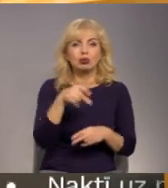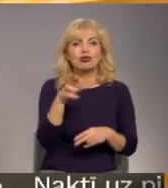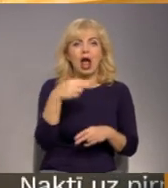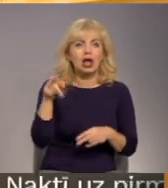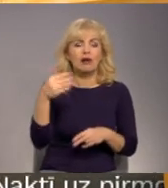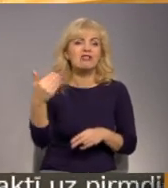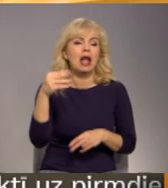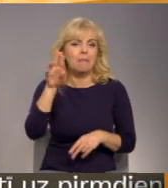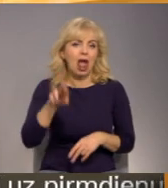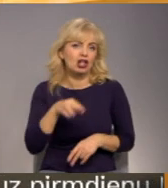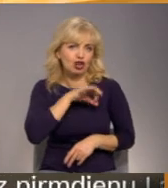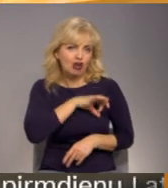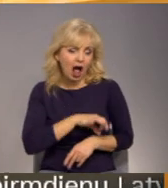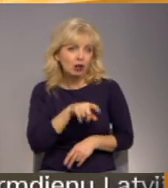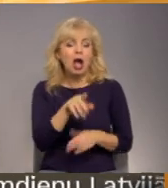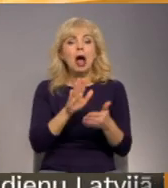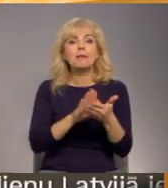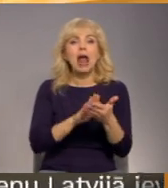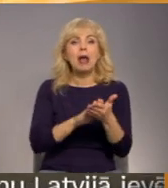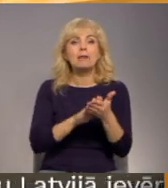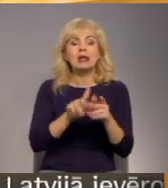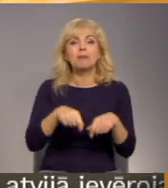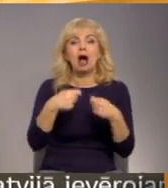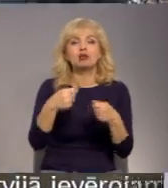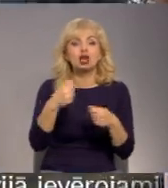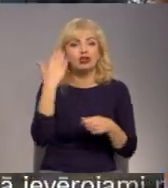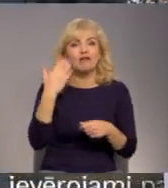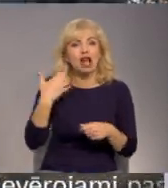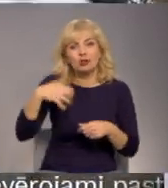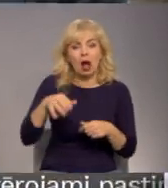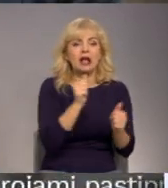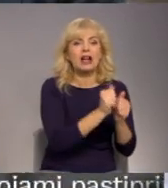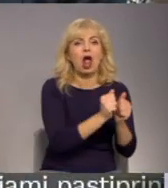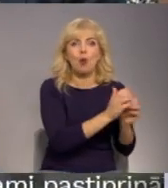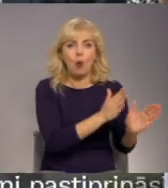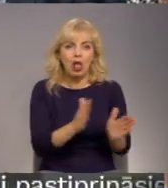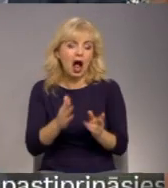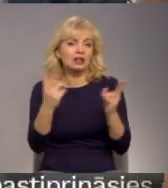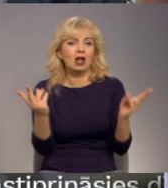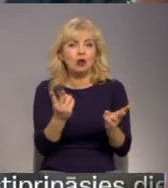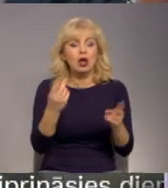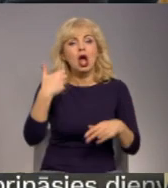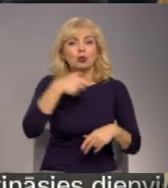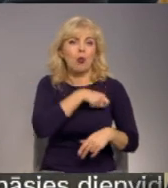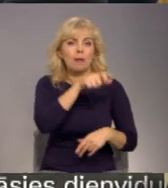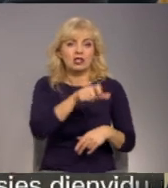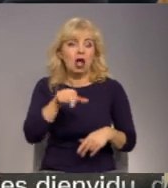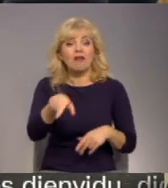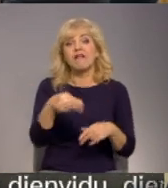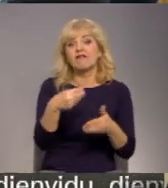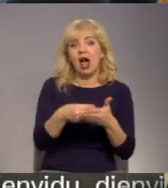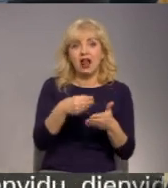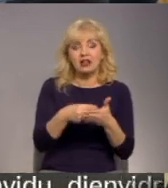lielās mēneša algas. Šādu prēmiju pasniegšana Ventspils domē ir regulāra tradīcija. Domes deputātu vērtējumu par šo